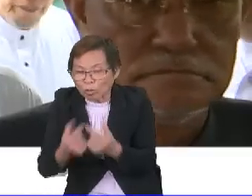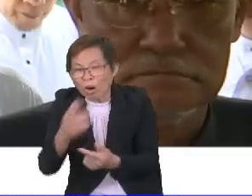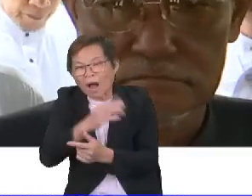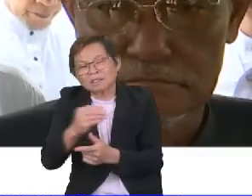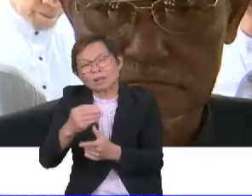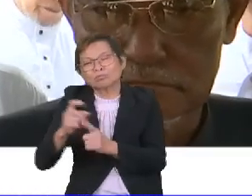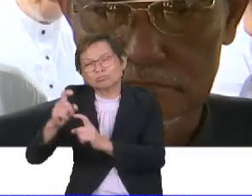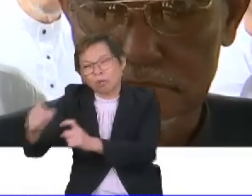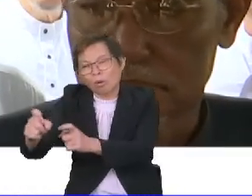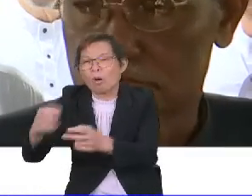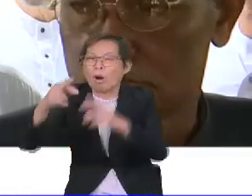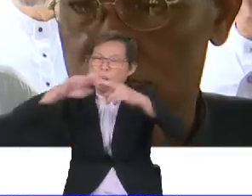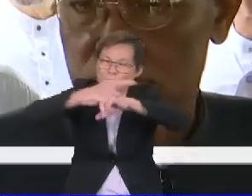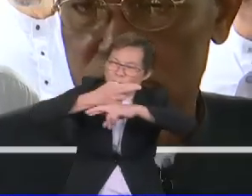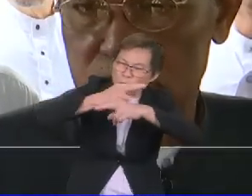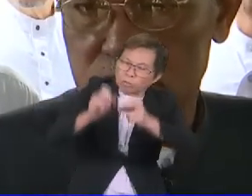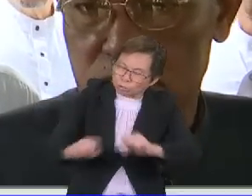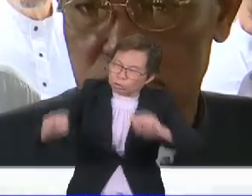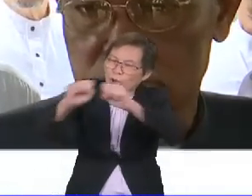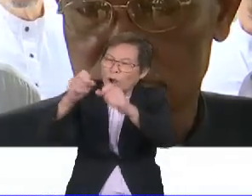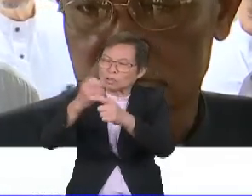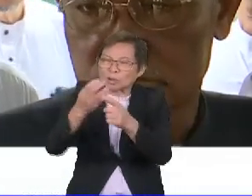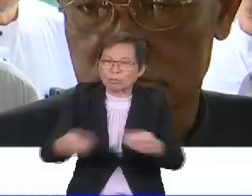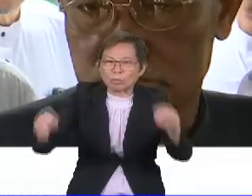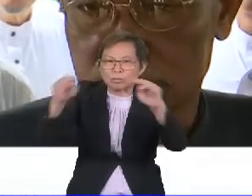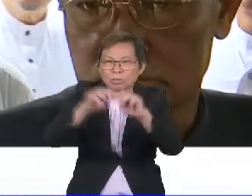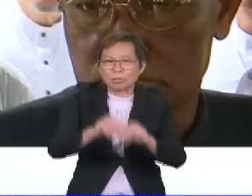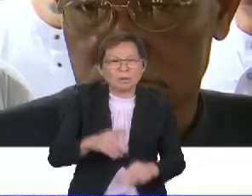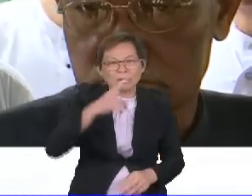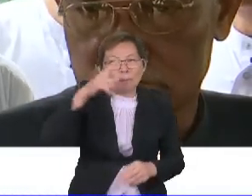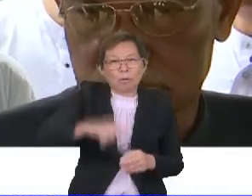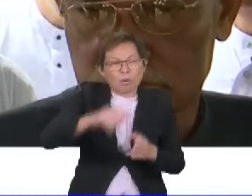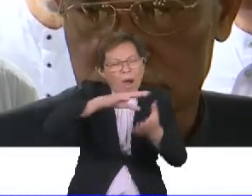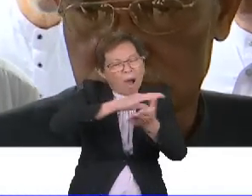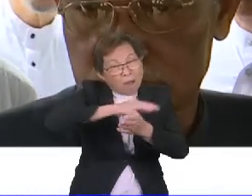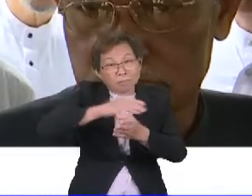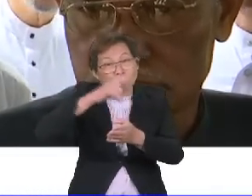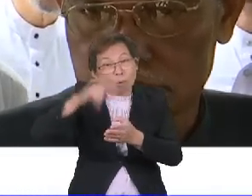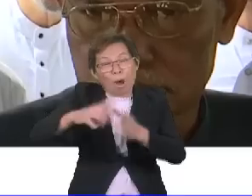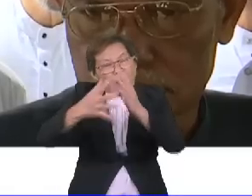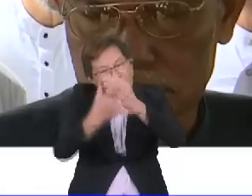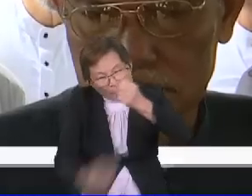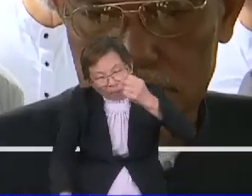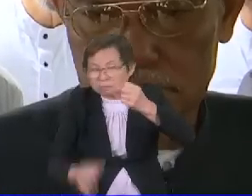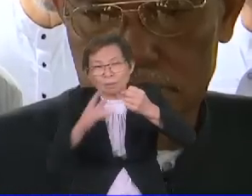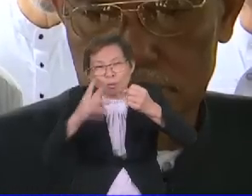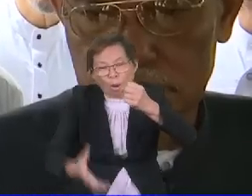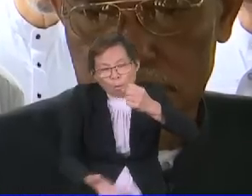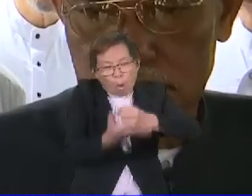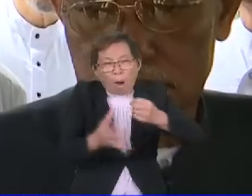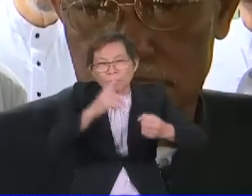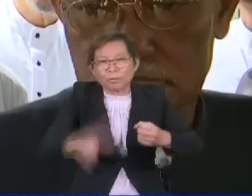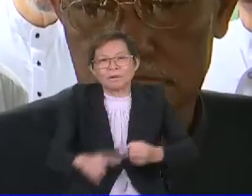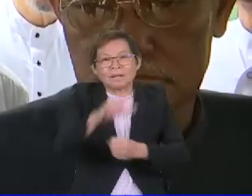atau Suro yang kita habiskan supaya untuk kita boleh temani macam sisa dan zakat